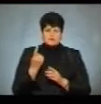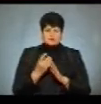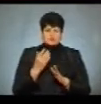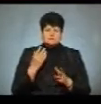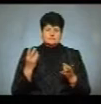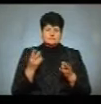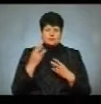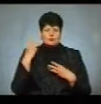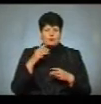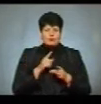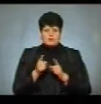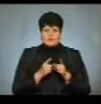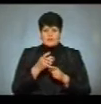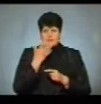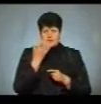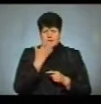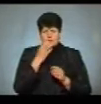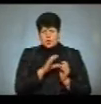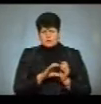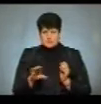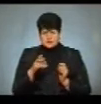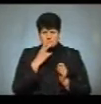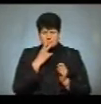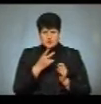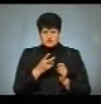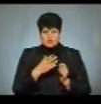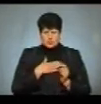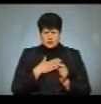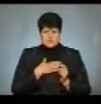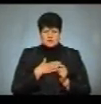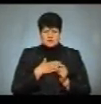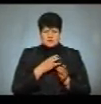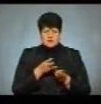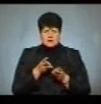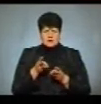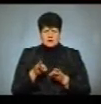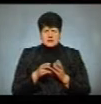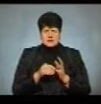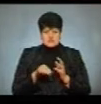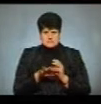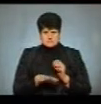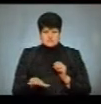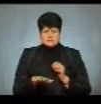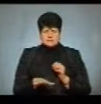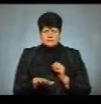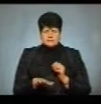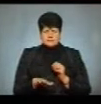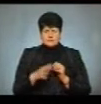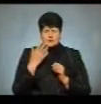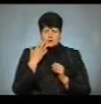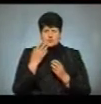потребує модернізації теплотраси. Ви бачите зимою, як у нас обігрівається земляний покрив, деколи